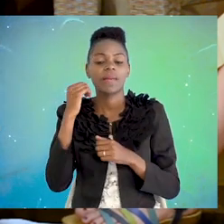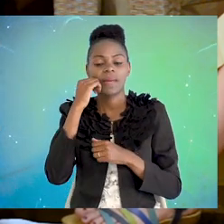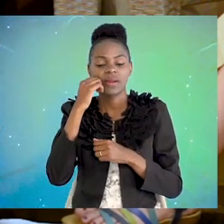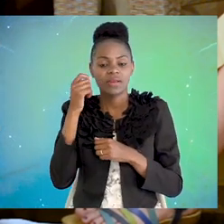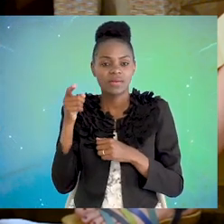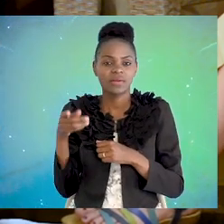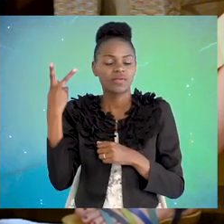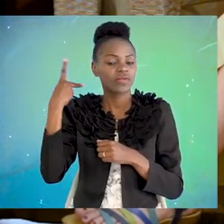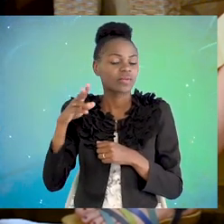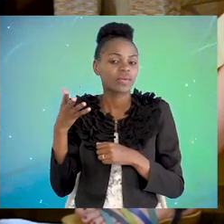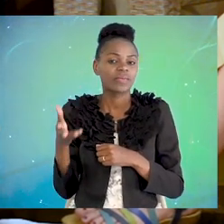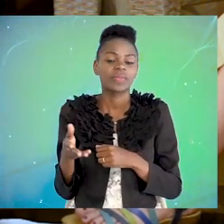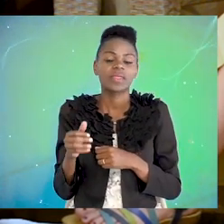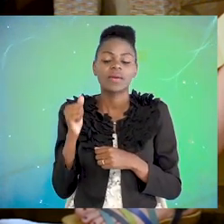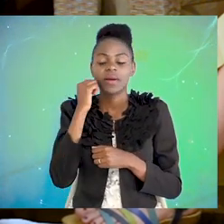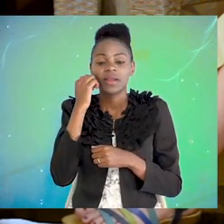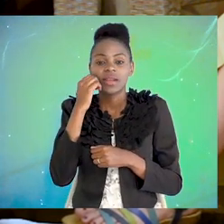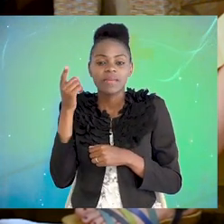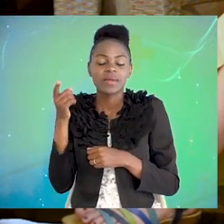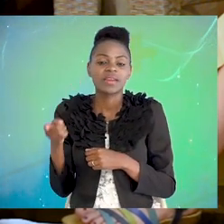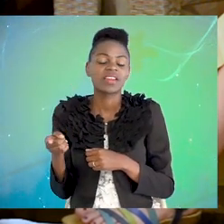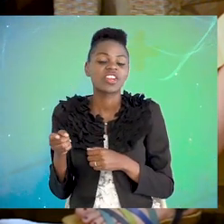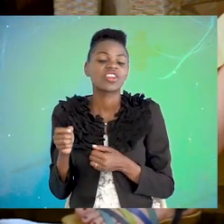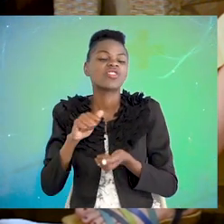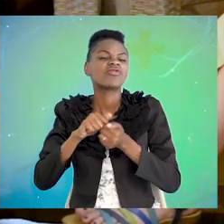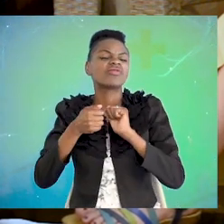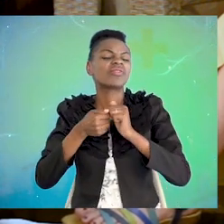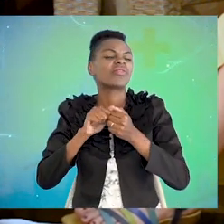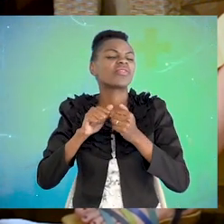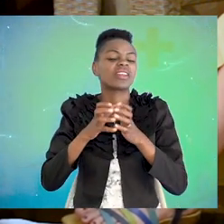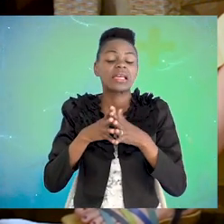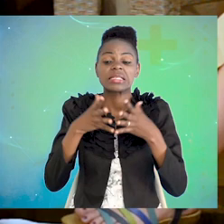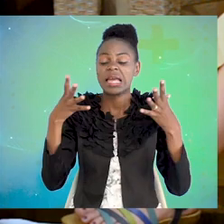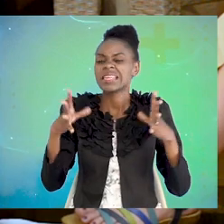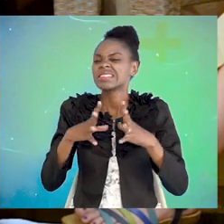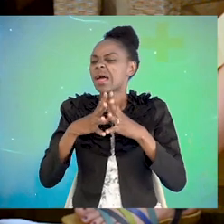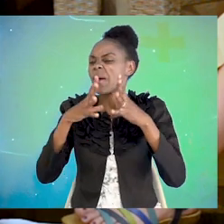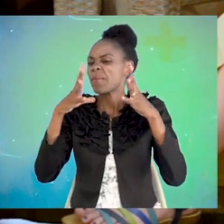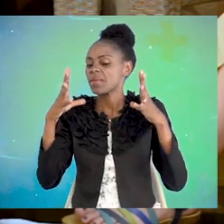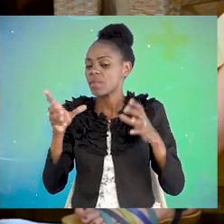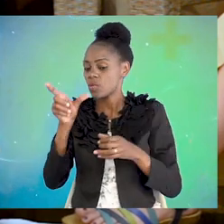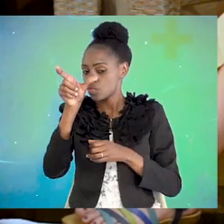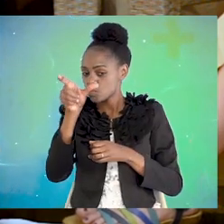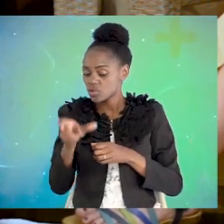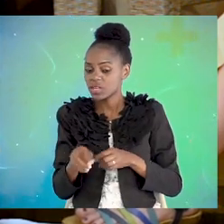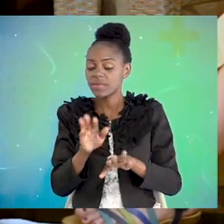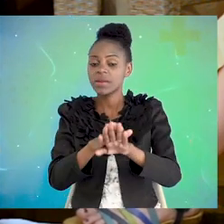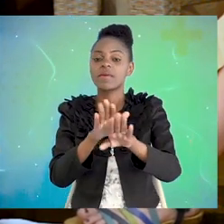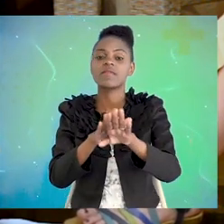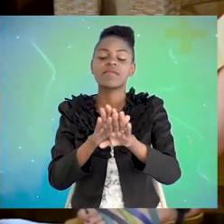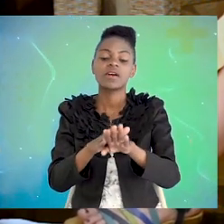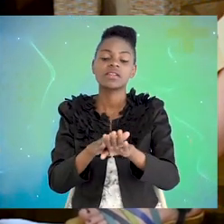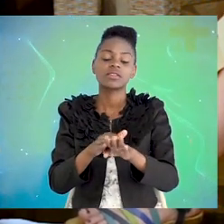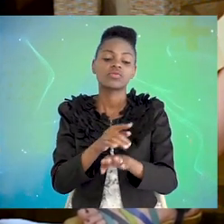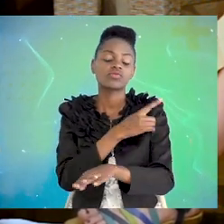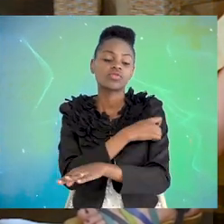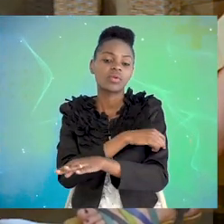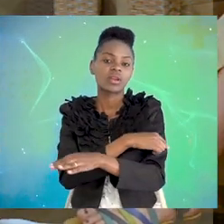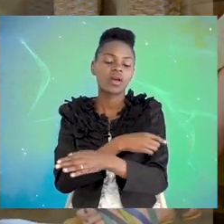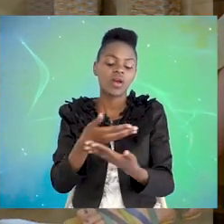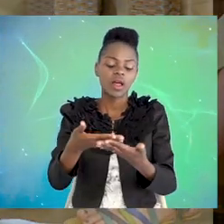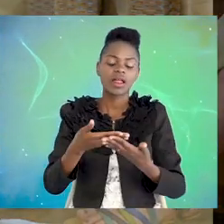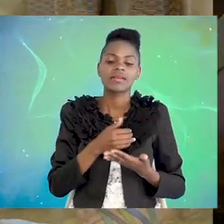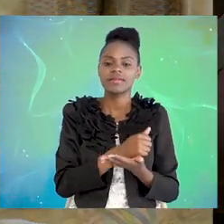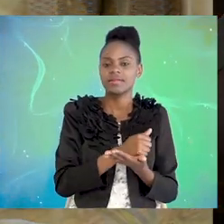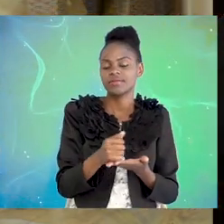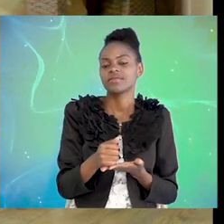mene. Tendai mene, ili ndizo vuda zake, za mbili, ngati mtu sana bide nsanga kukala ndita tandizo ujibadara. Mafufu